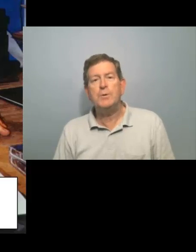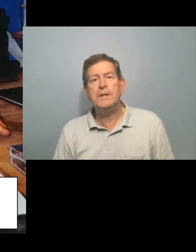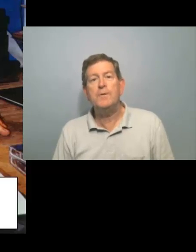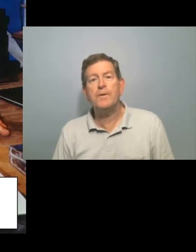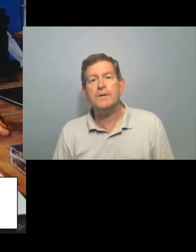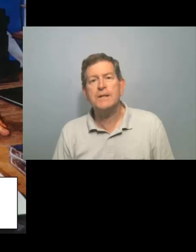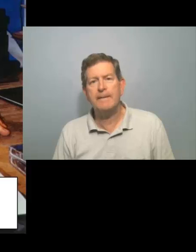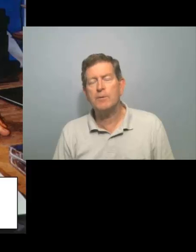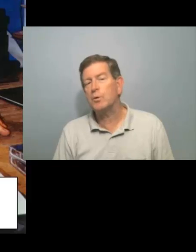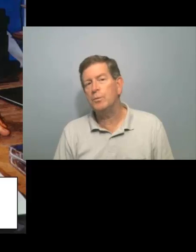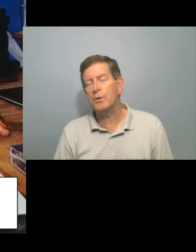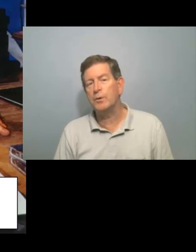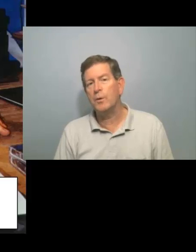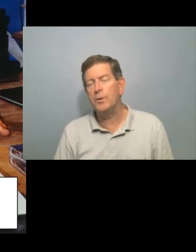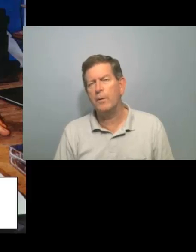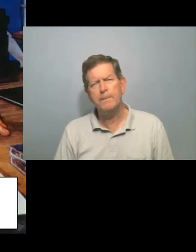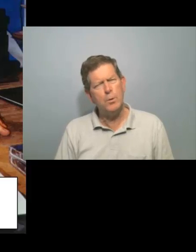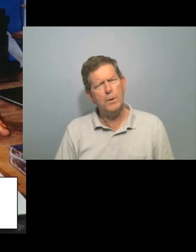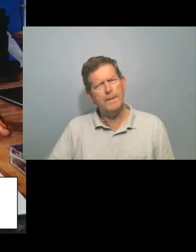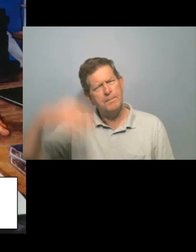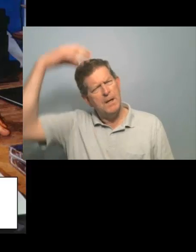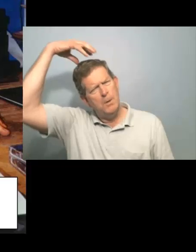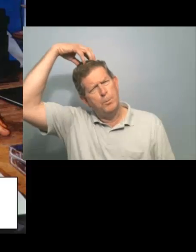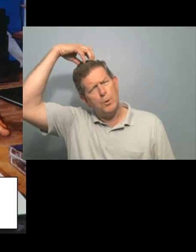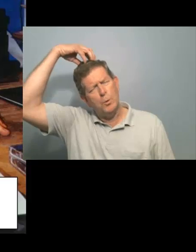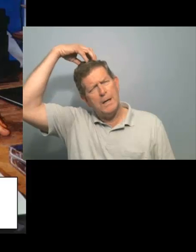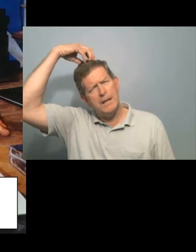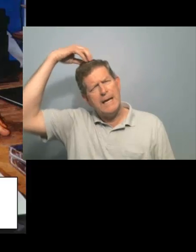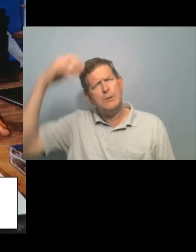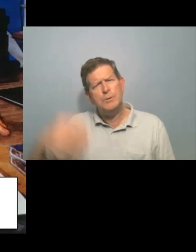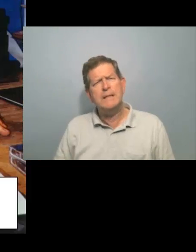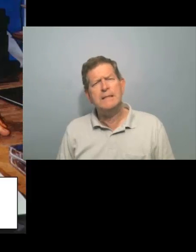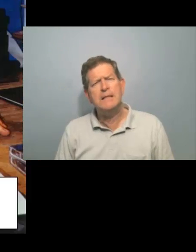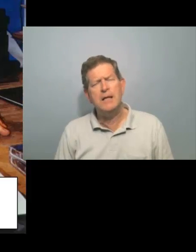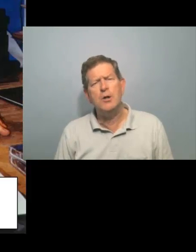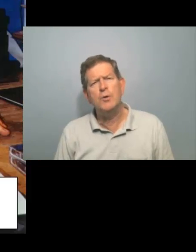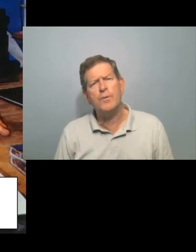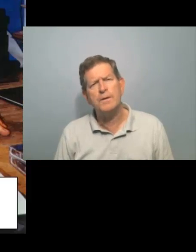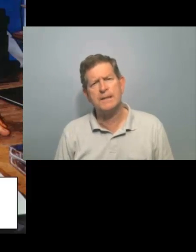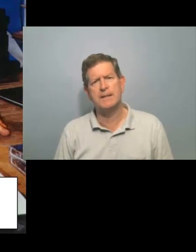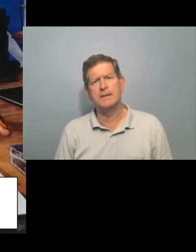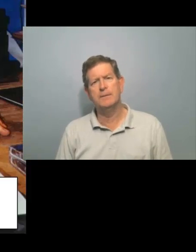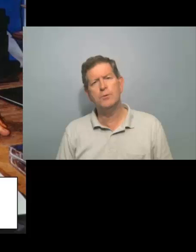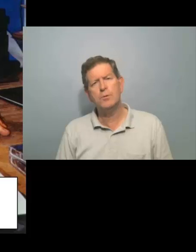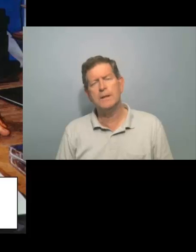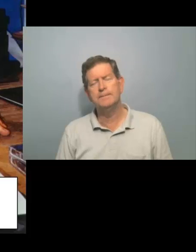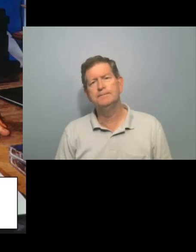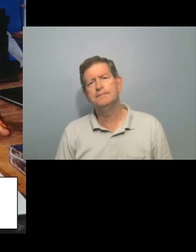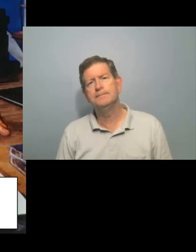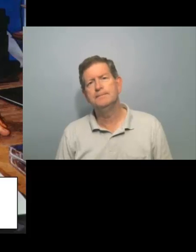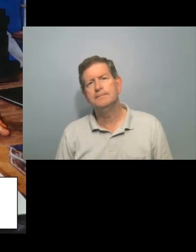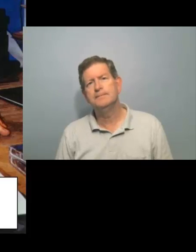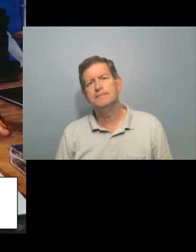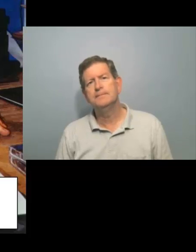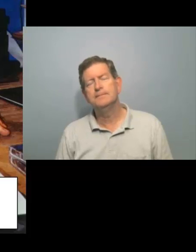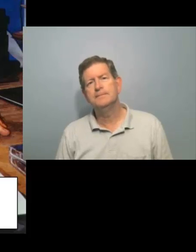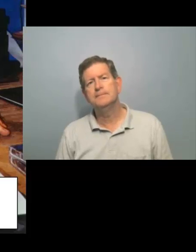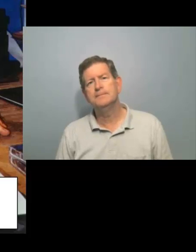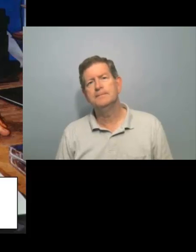Oui, il étudie le français dans son bureau, dans le bureau. Pourquoi? Pourquoi étudie-t-il le français? Pourquoi?